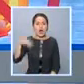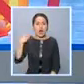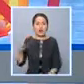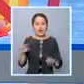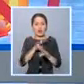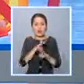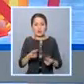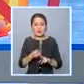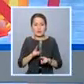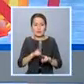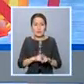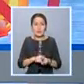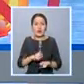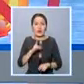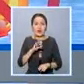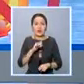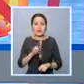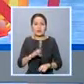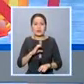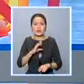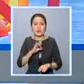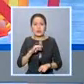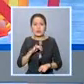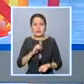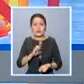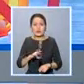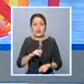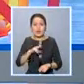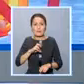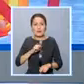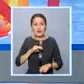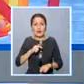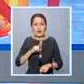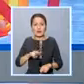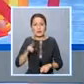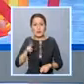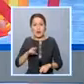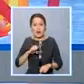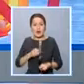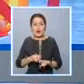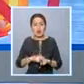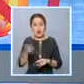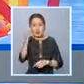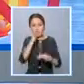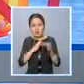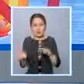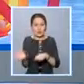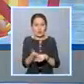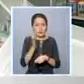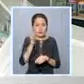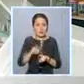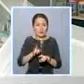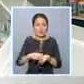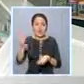Ақтөбе билігі құрамында кадеин бар салфадиин, юниспаз, пенталгин П антиспазм препараттарын құртуға кірісті. Бұл